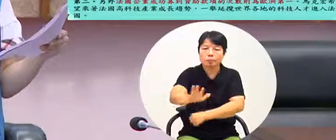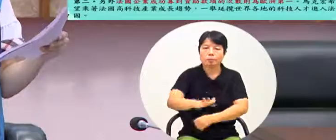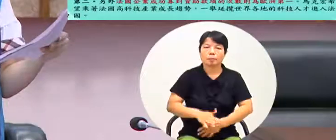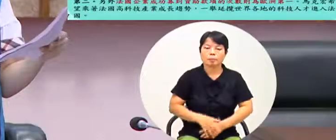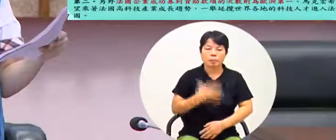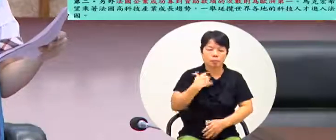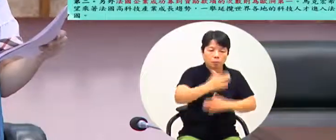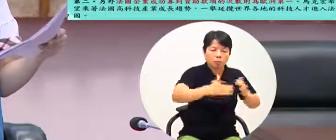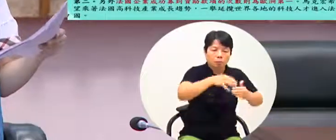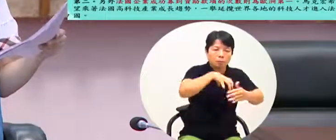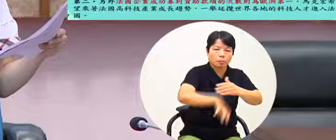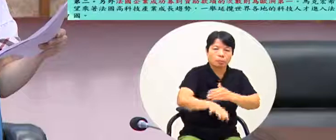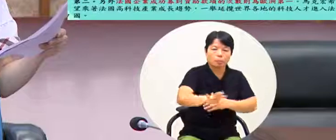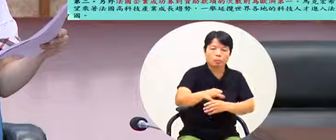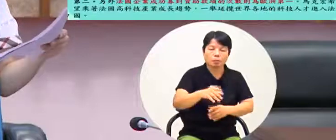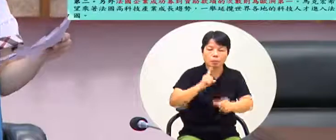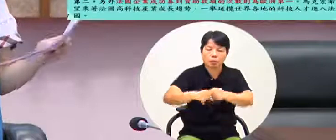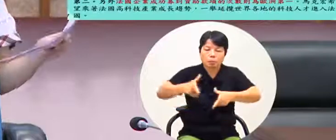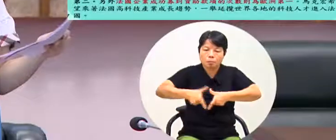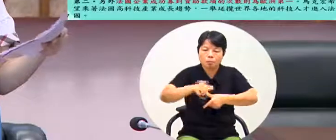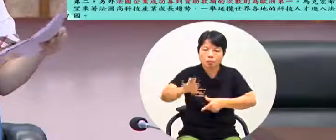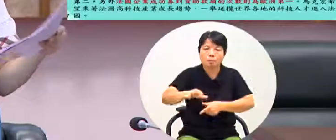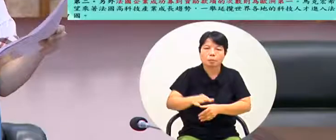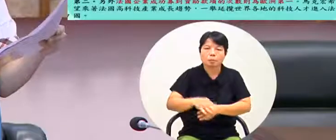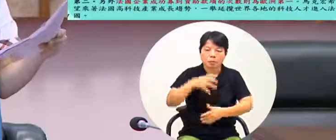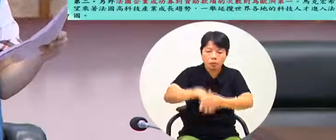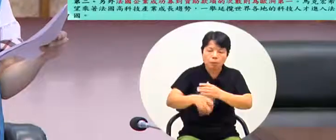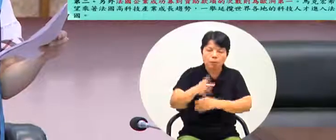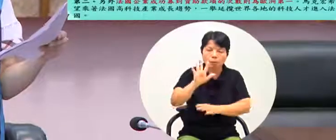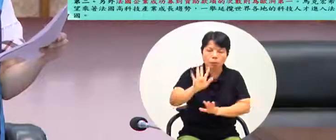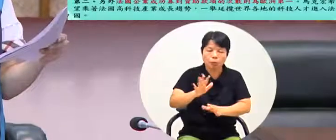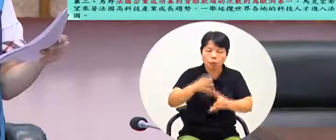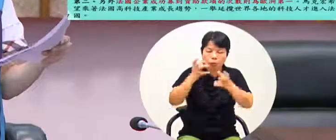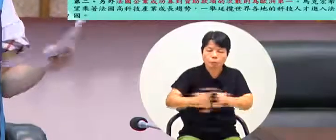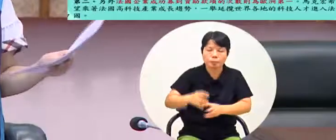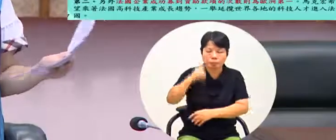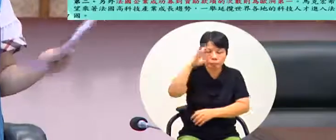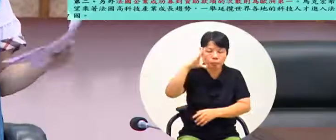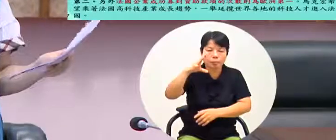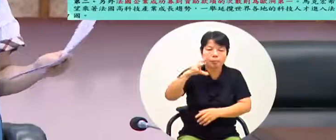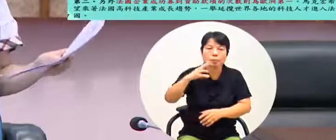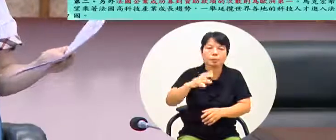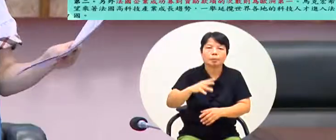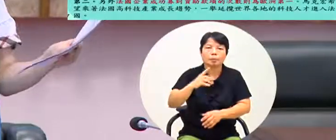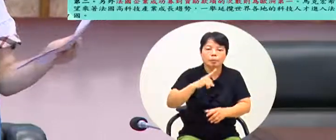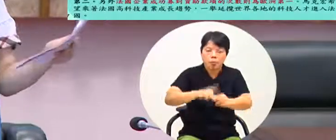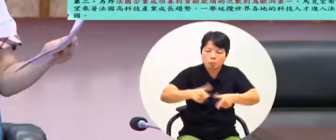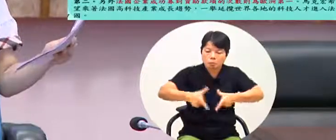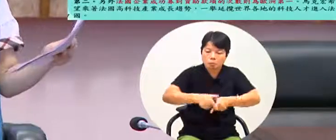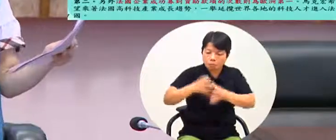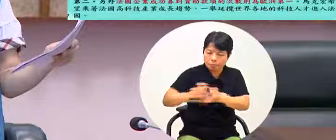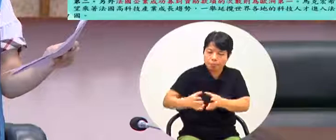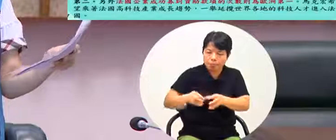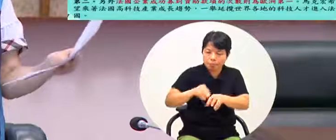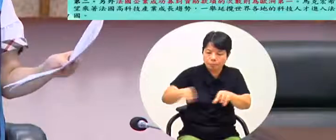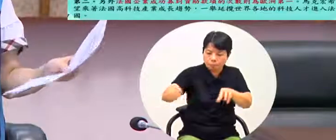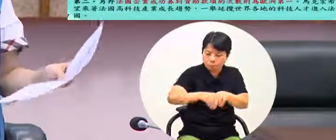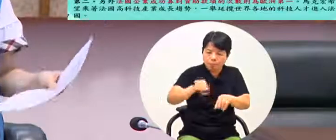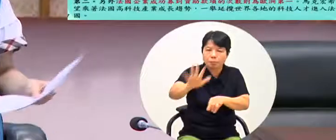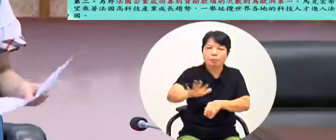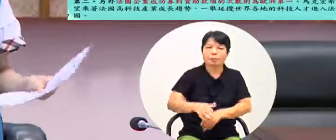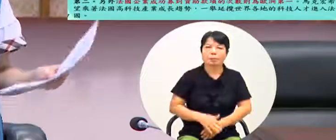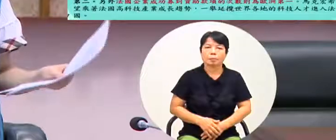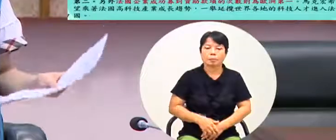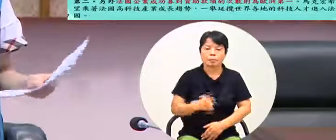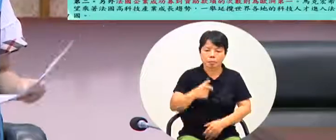有提供创业者的空间或办公室。那类似法国这样创业园区的做法，我们高雄是不是有可能设立？